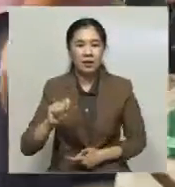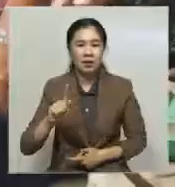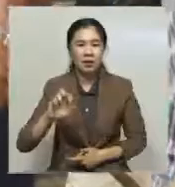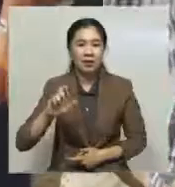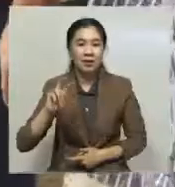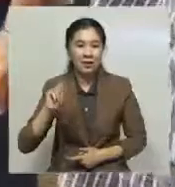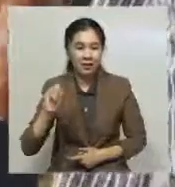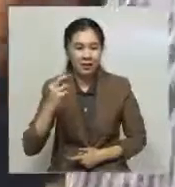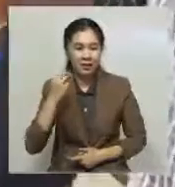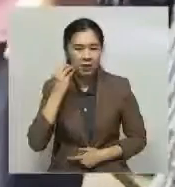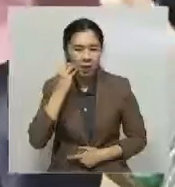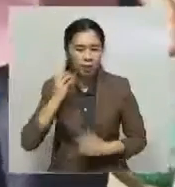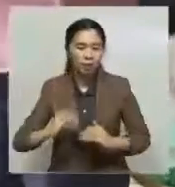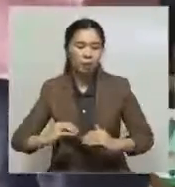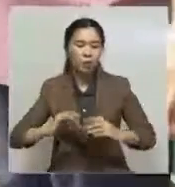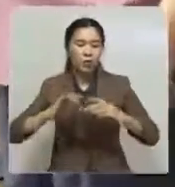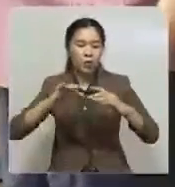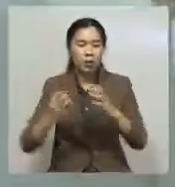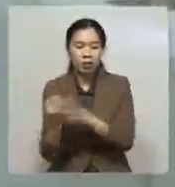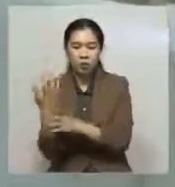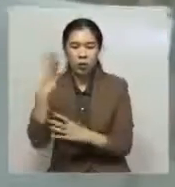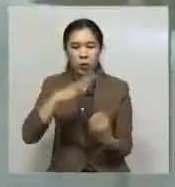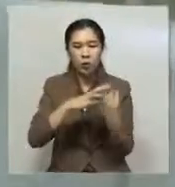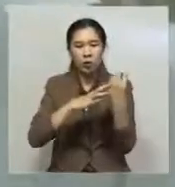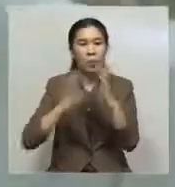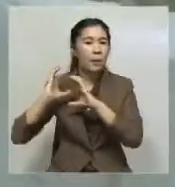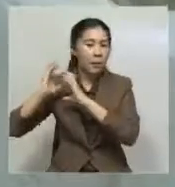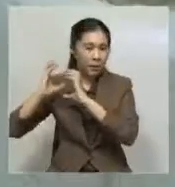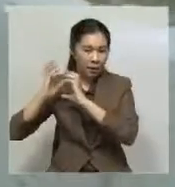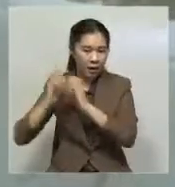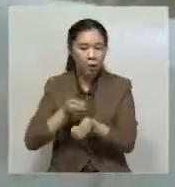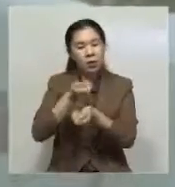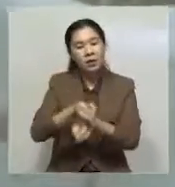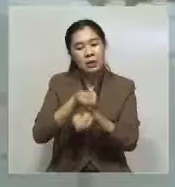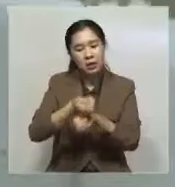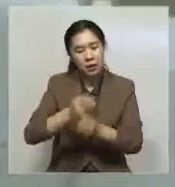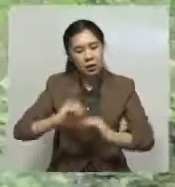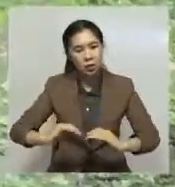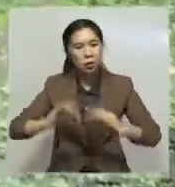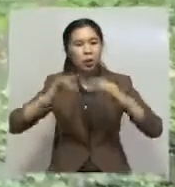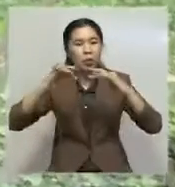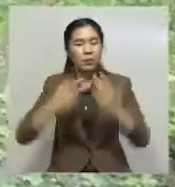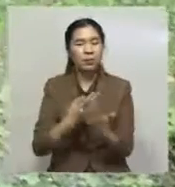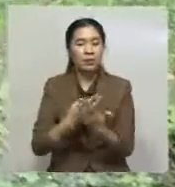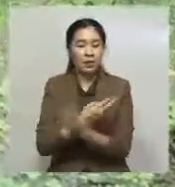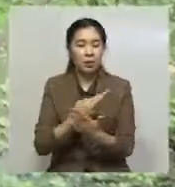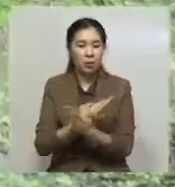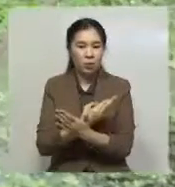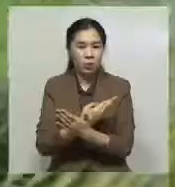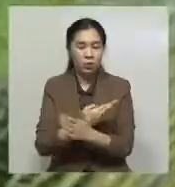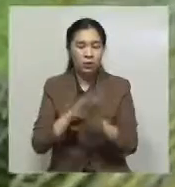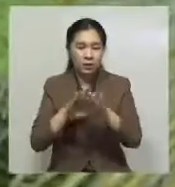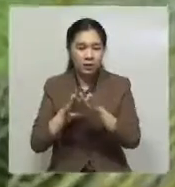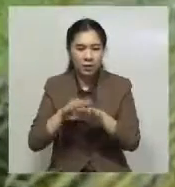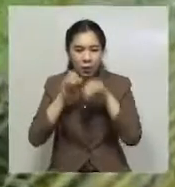มีน้ำท่วมบ้านเรือนประชาชนสวนมะพร้าวแล้วก็พื้นที่ภาคการเกษตรซึ่งทางจังหวัดราชบุรีก็แจ้งให้ทุกหน่วยเฝ้า